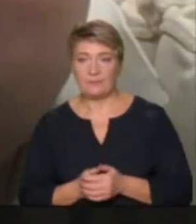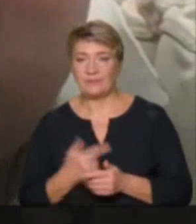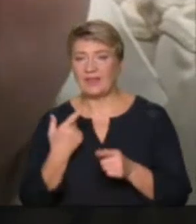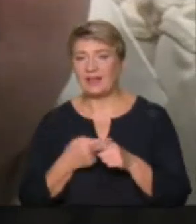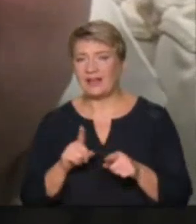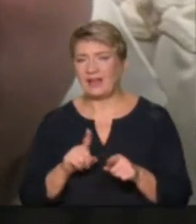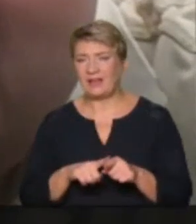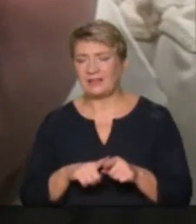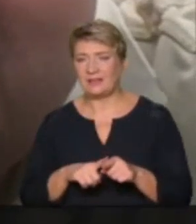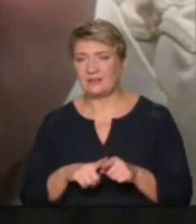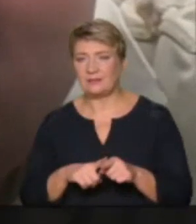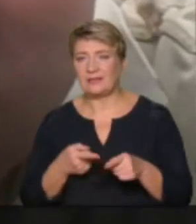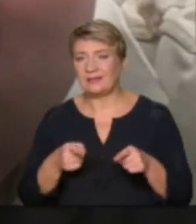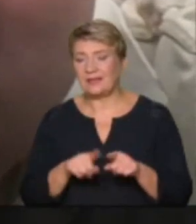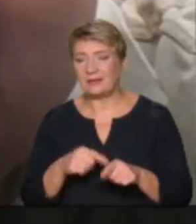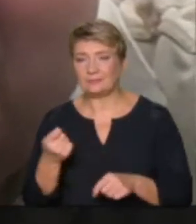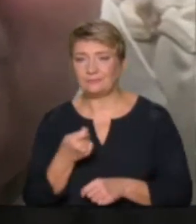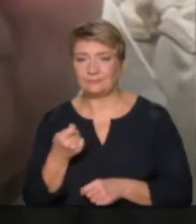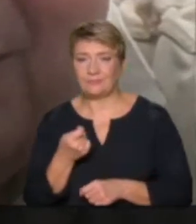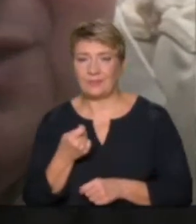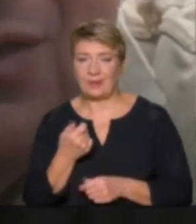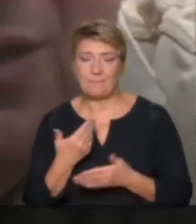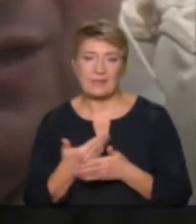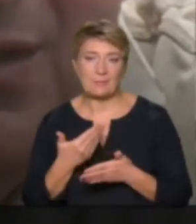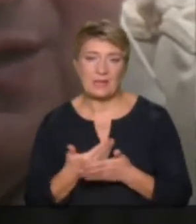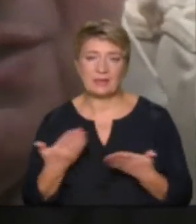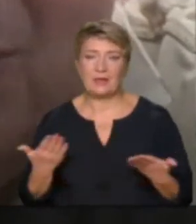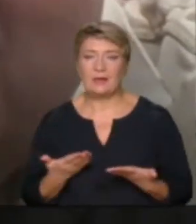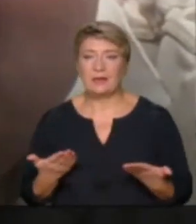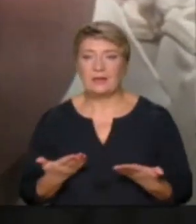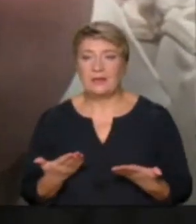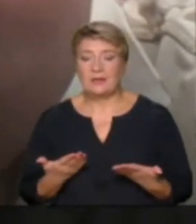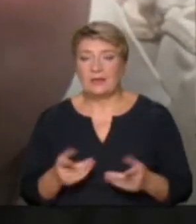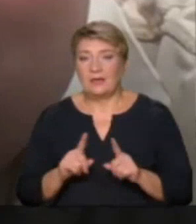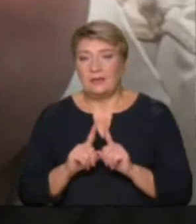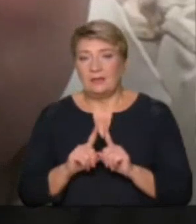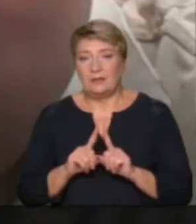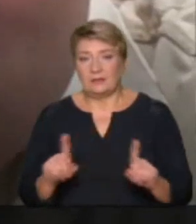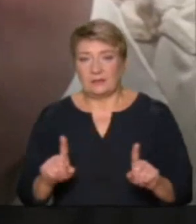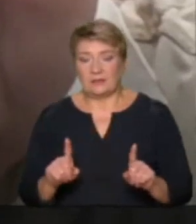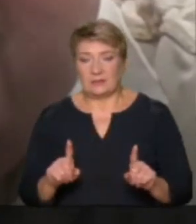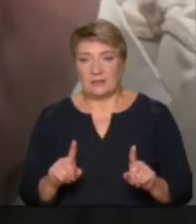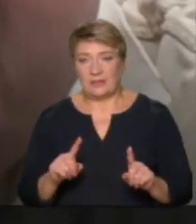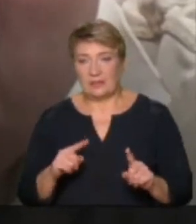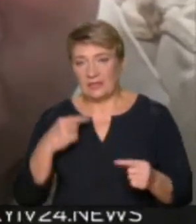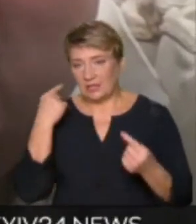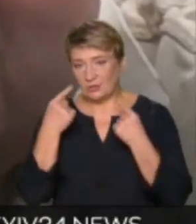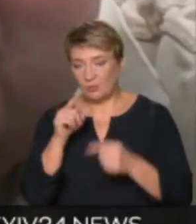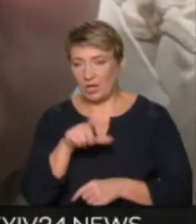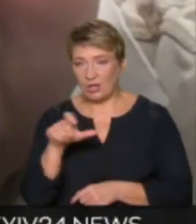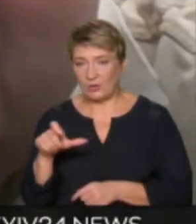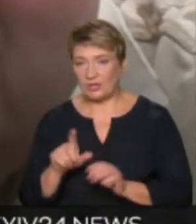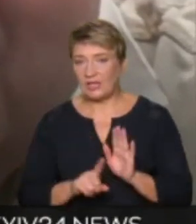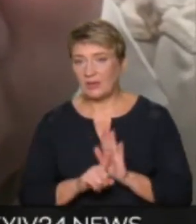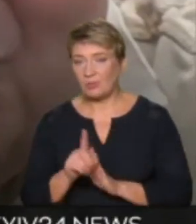такие маргиналы, скорее это такие примеры каких-то экстремально выживших из ума людей на почве